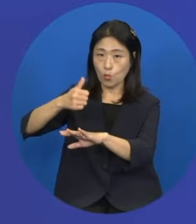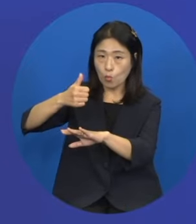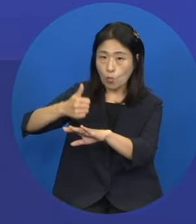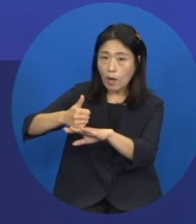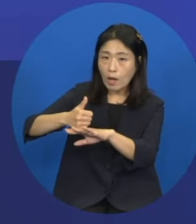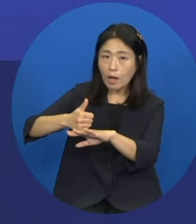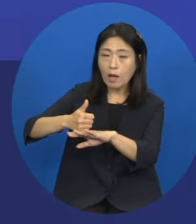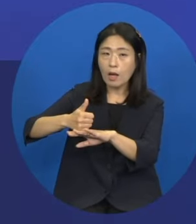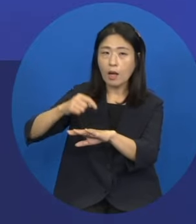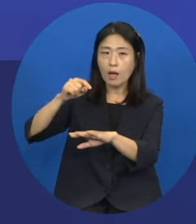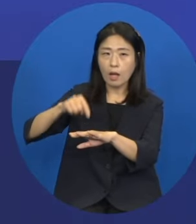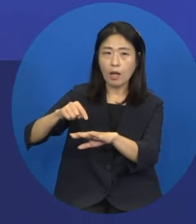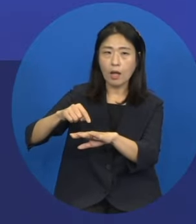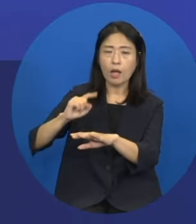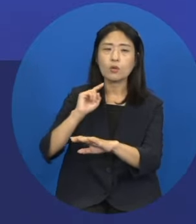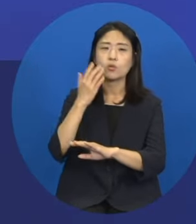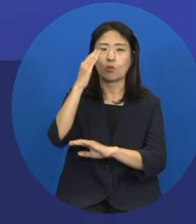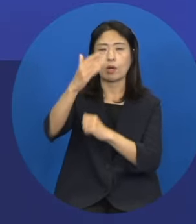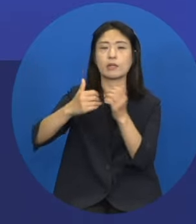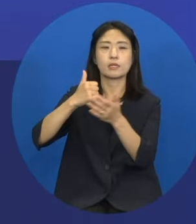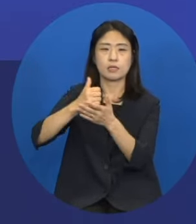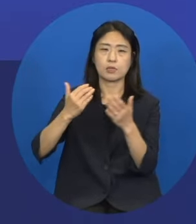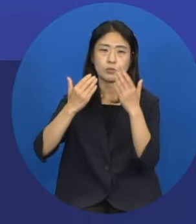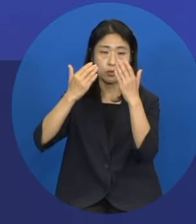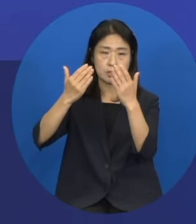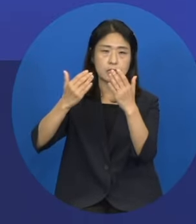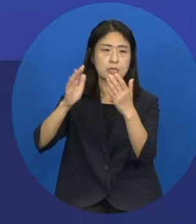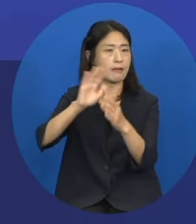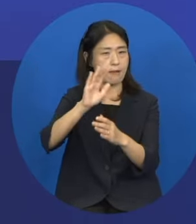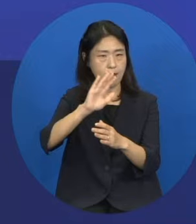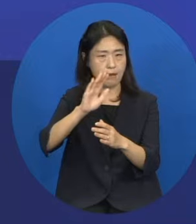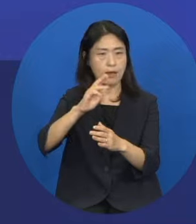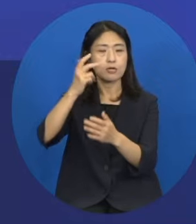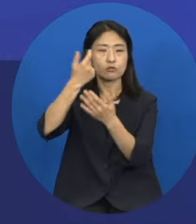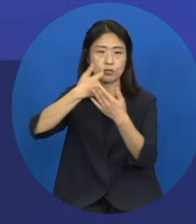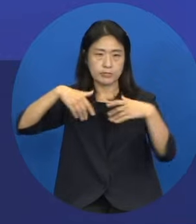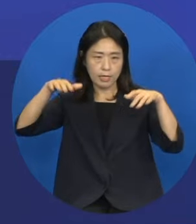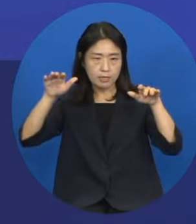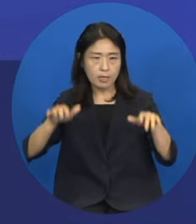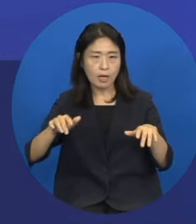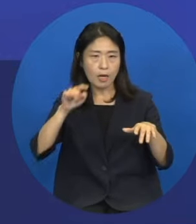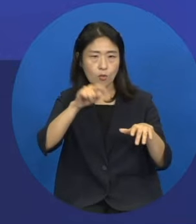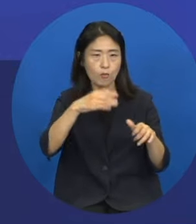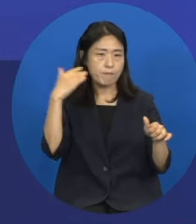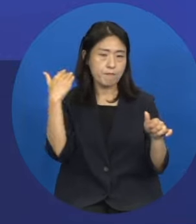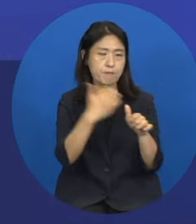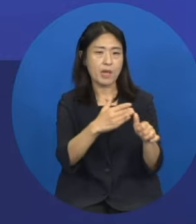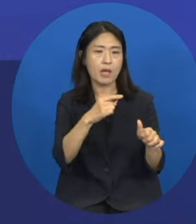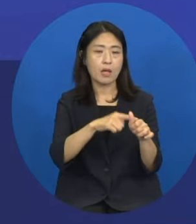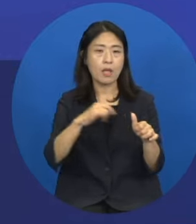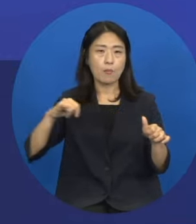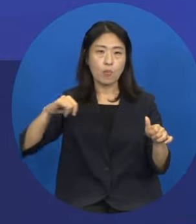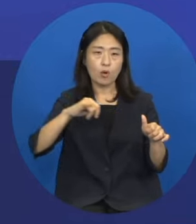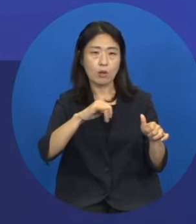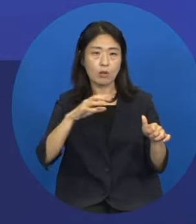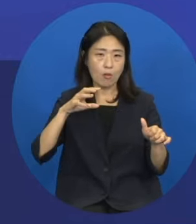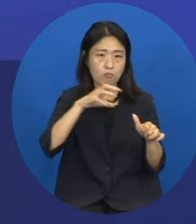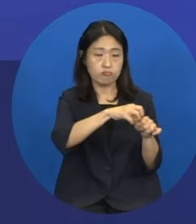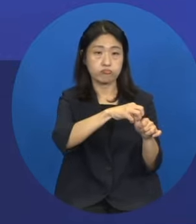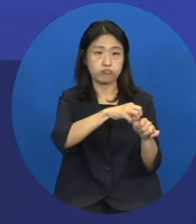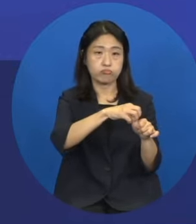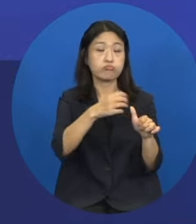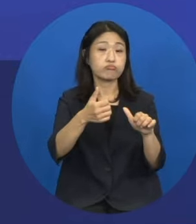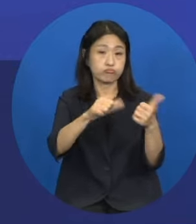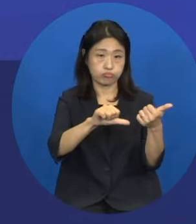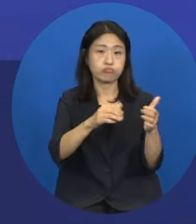23절에 보니까 헤롯이 영광을 하나님께 돌리지 아니하므로 주의 사자가 친히 벌레에게 먹혀 죽으니라. 실제로 역사